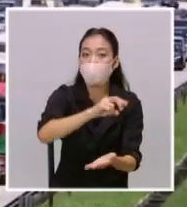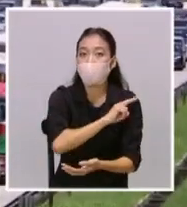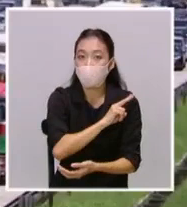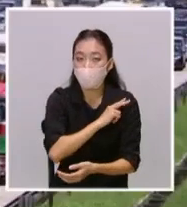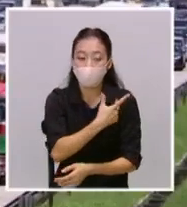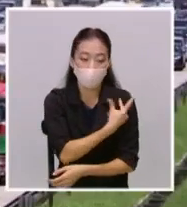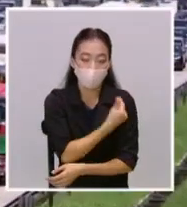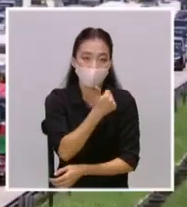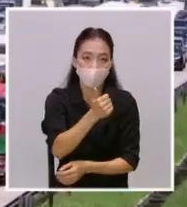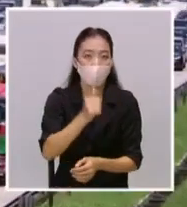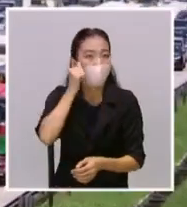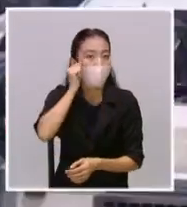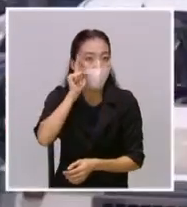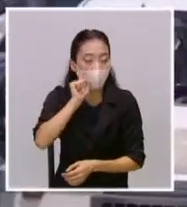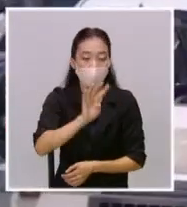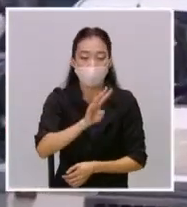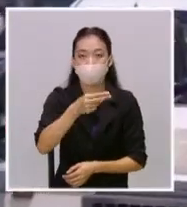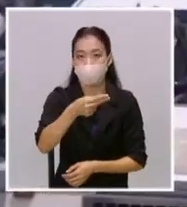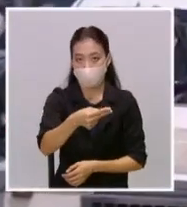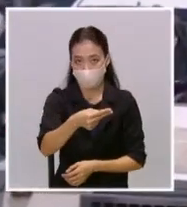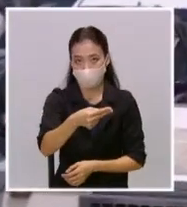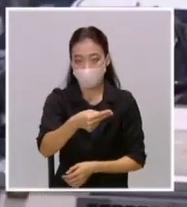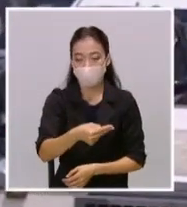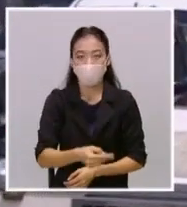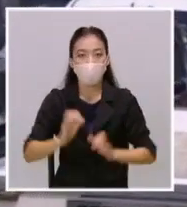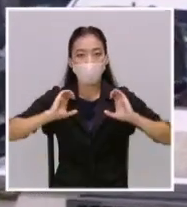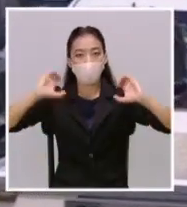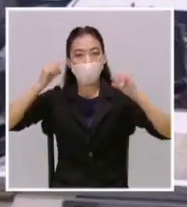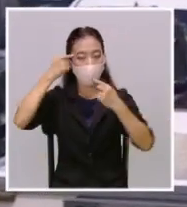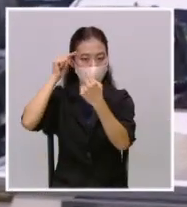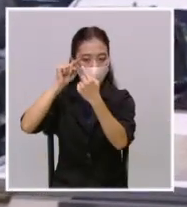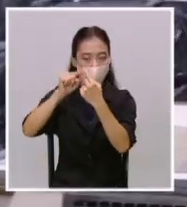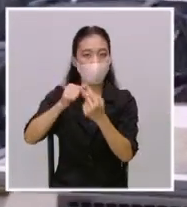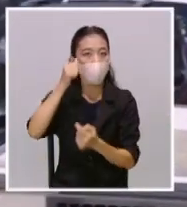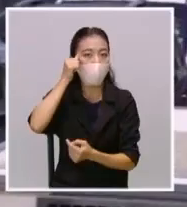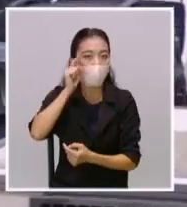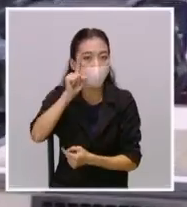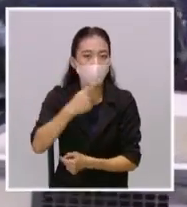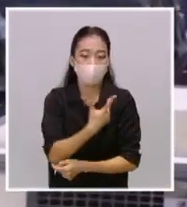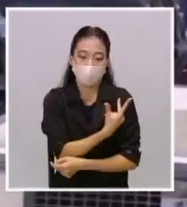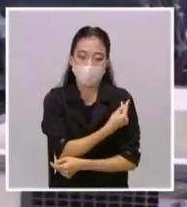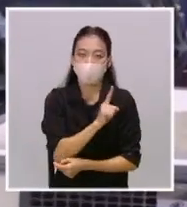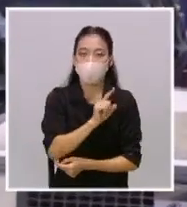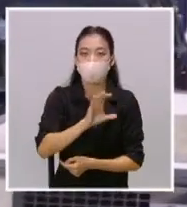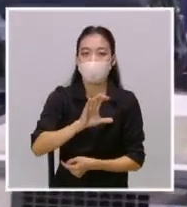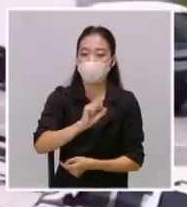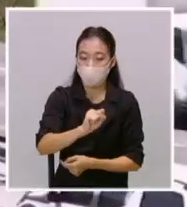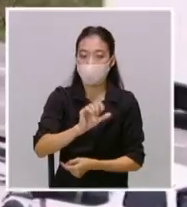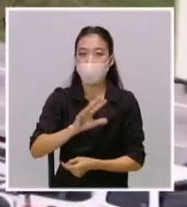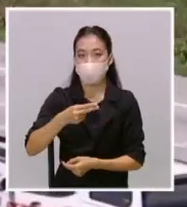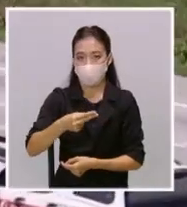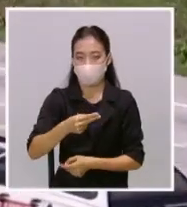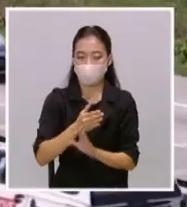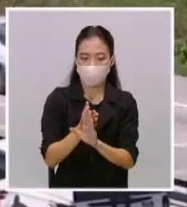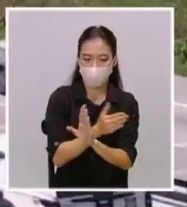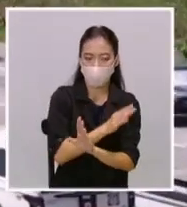ประมาณ 40,000 โดสซึ่งรัฐบาลตั้งเป้าเพิ่มอัตราการฉีดทั้งหมดเป็นวันละ 150,000 โดสจาก